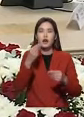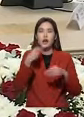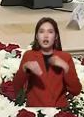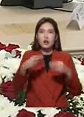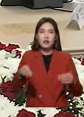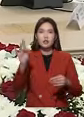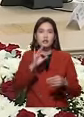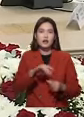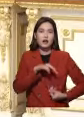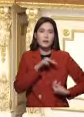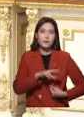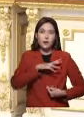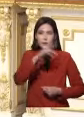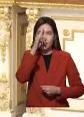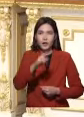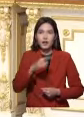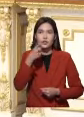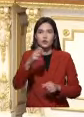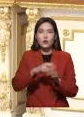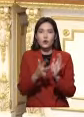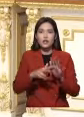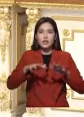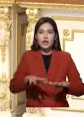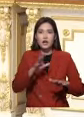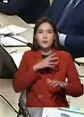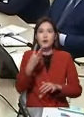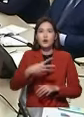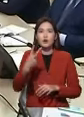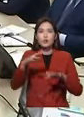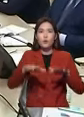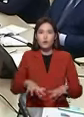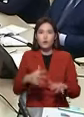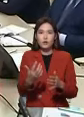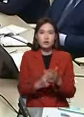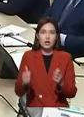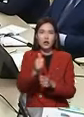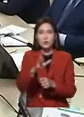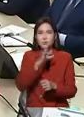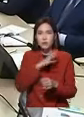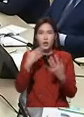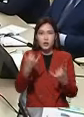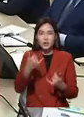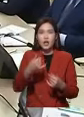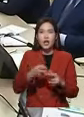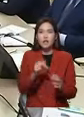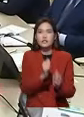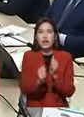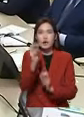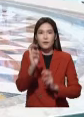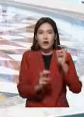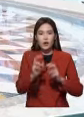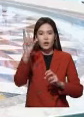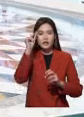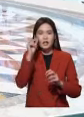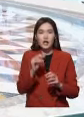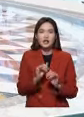жаһандық индексінде Қазақстан 113 елдің ішінде 32-ші орынды иеленді. Осылайша біз агроөнеркәсіп кешенін дәйекті